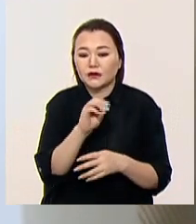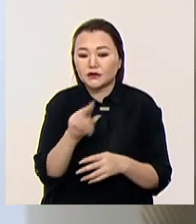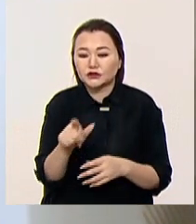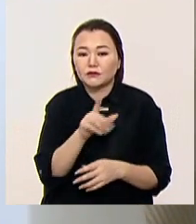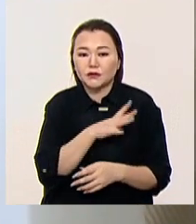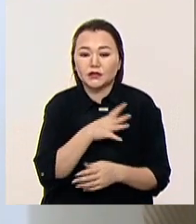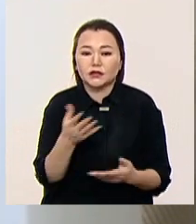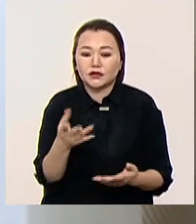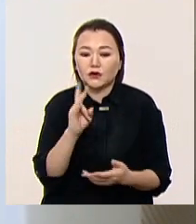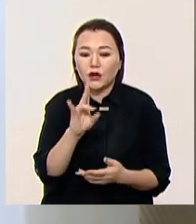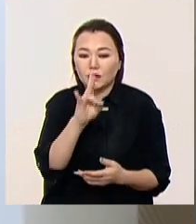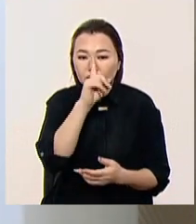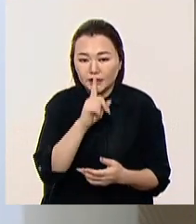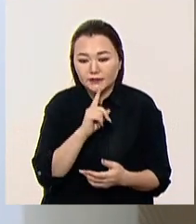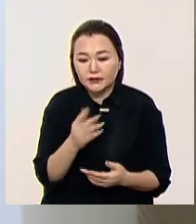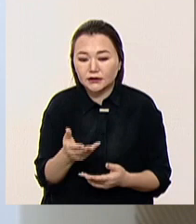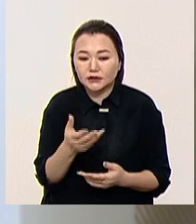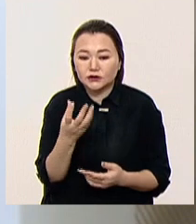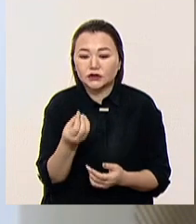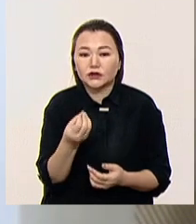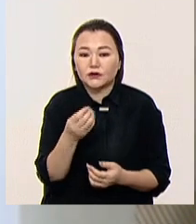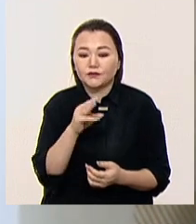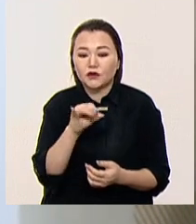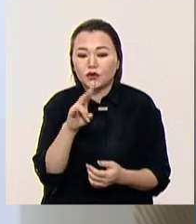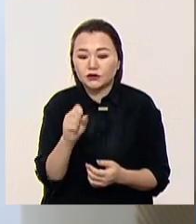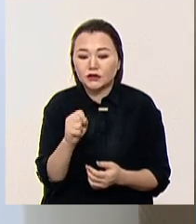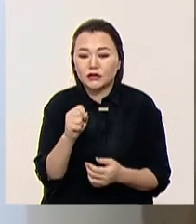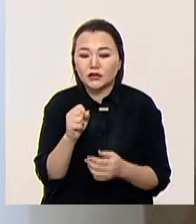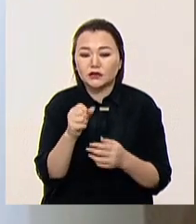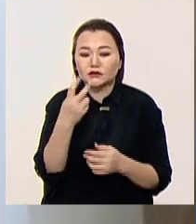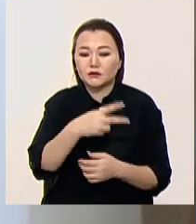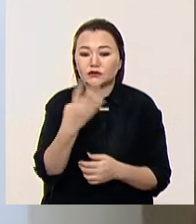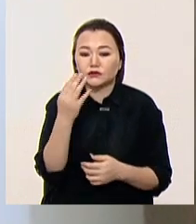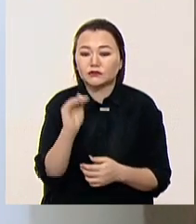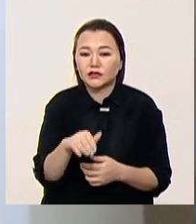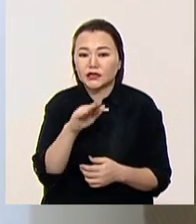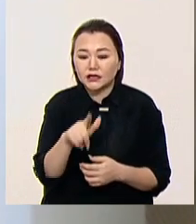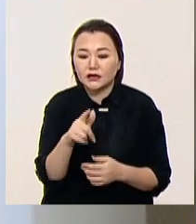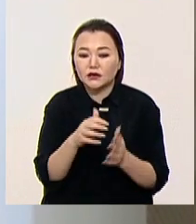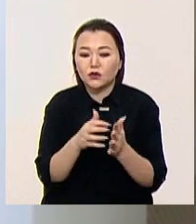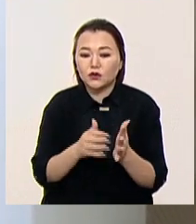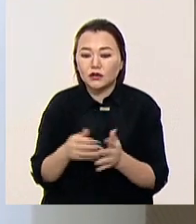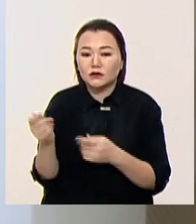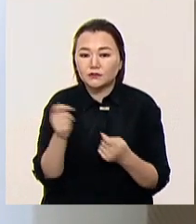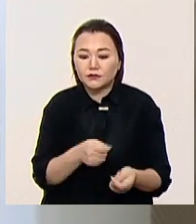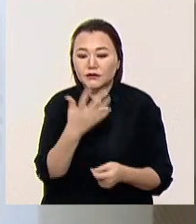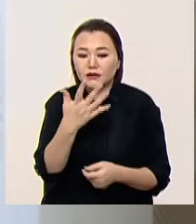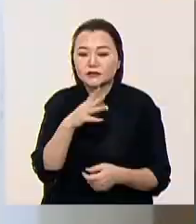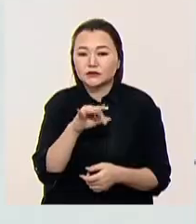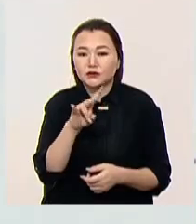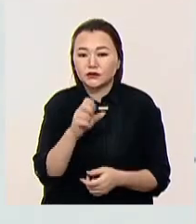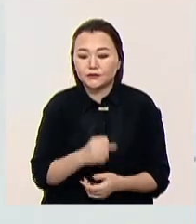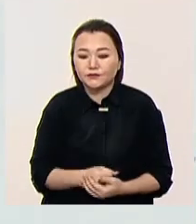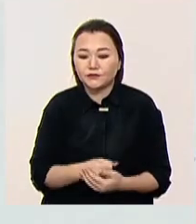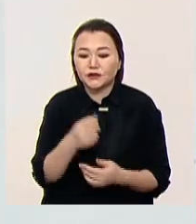айында. Содан жаңағы тоннасын 24 000 теңгеден көмір түсіріп алдық. 5 тонна көмір түсіріп